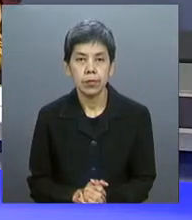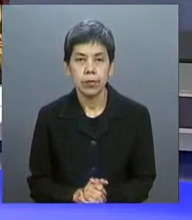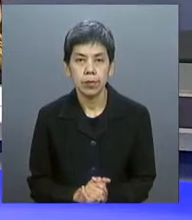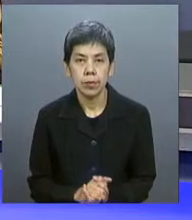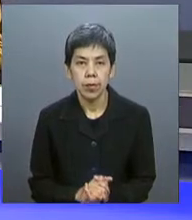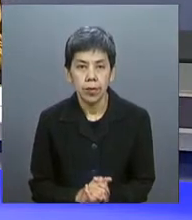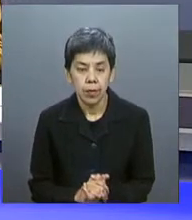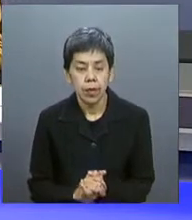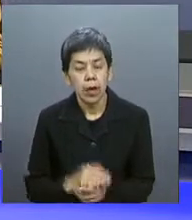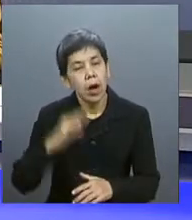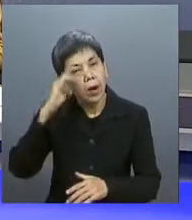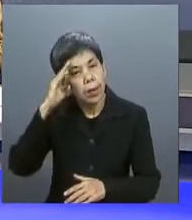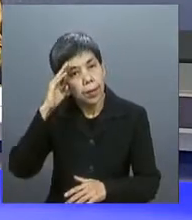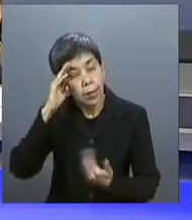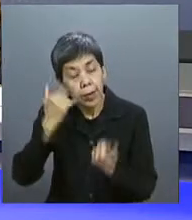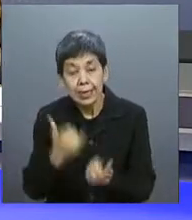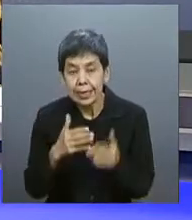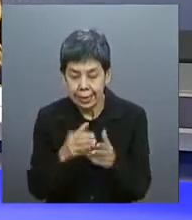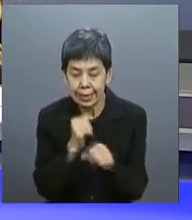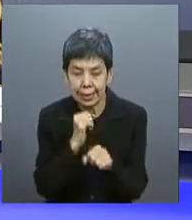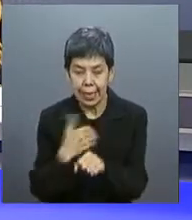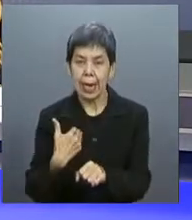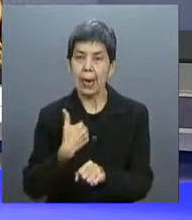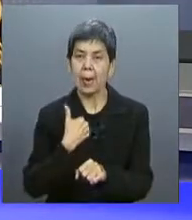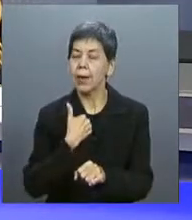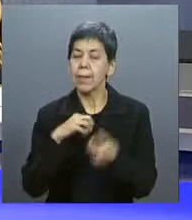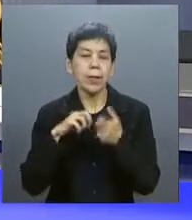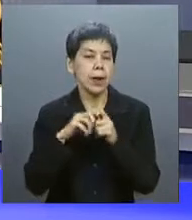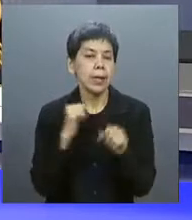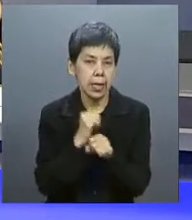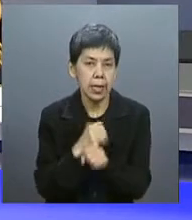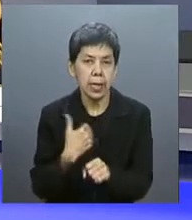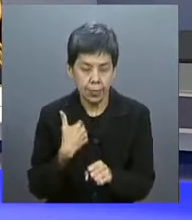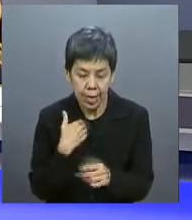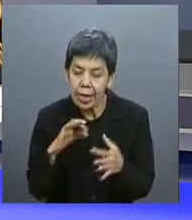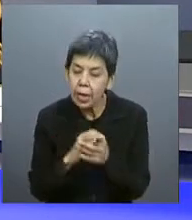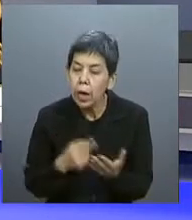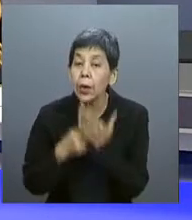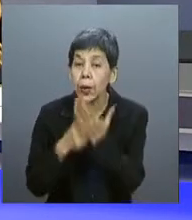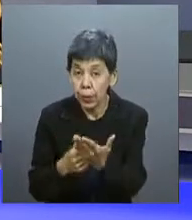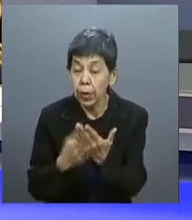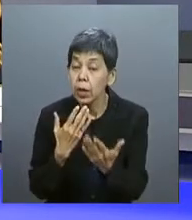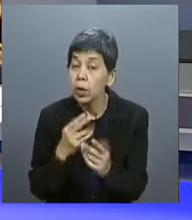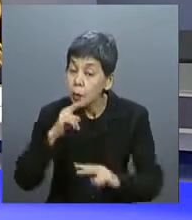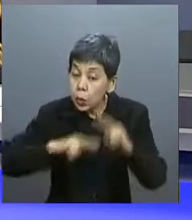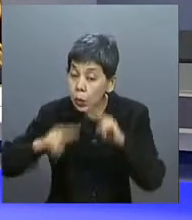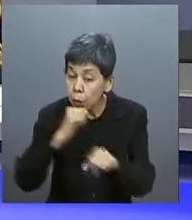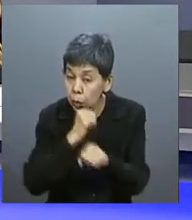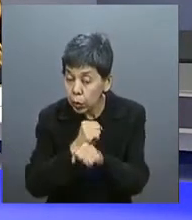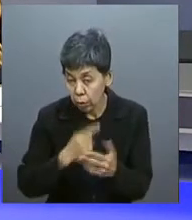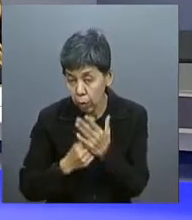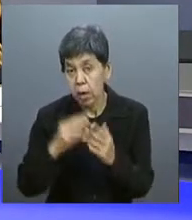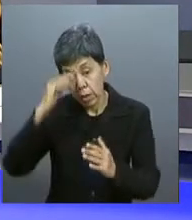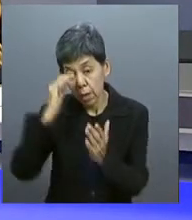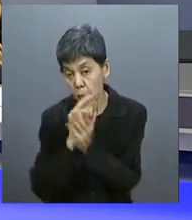พลเรือเอกประจุลตามประทีปย้ำว่าไม่มีความขัดแย้งกับพลเอกประวิตรวงษ์สุวรรณนะครับพร้อมกับยื่นเรื่องต่อผู้ตรวจการแผ่นดินให้ตรวจสอบสำนักงาน